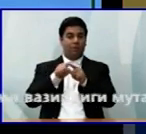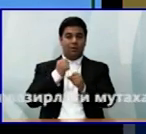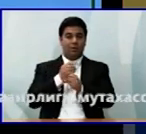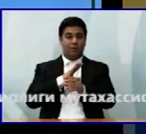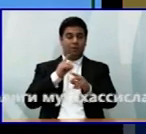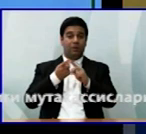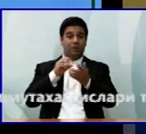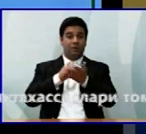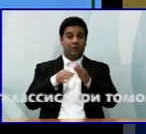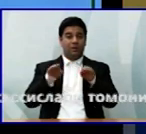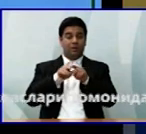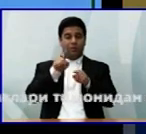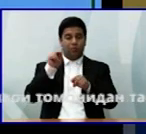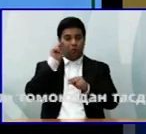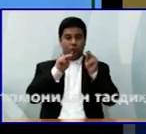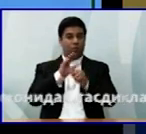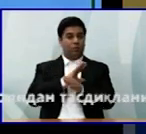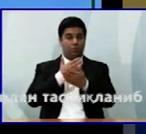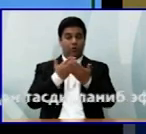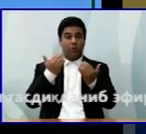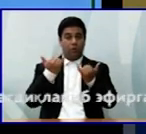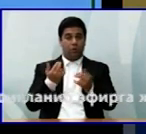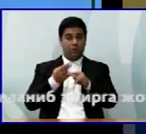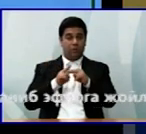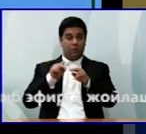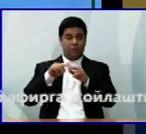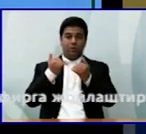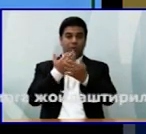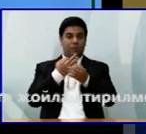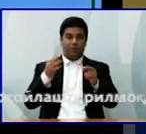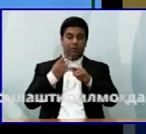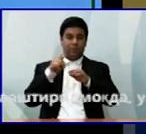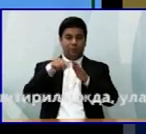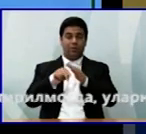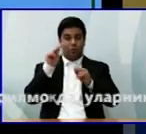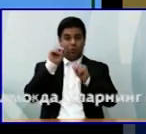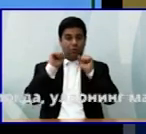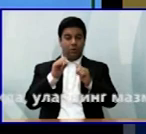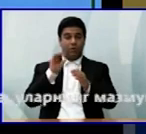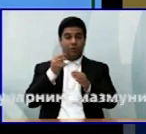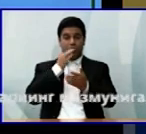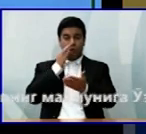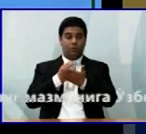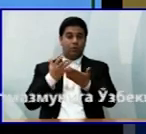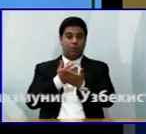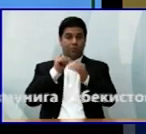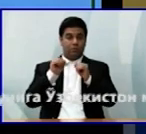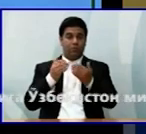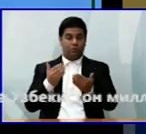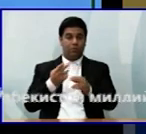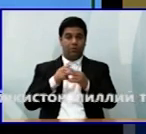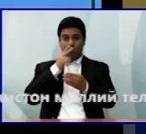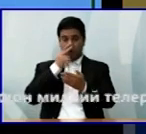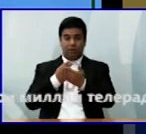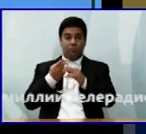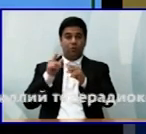Chunki kvadrat tenglamani o'tmagandingiz o'sha paytda. Hozir esa siz bemalol uni kvadratga oshirib, javobni topishingiz mumkin. Qarang,